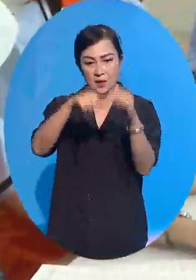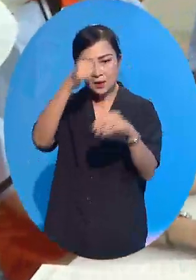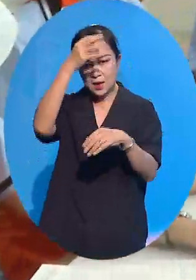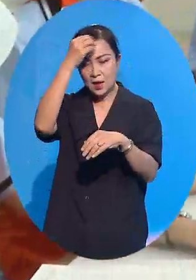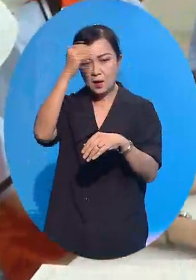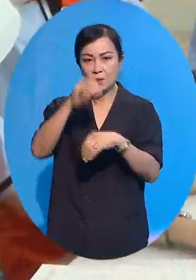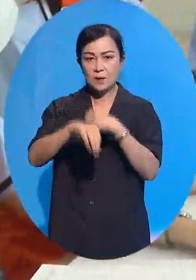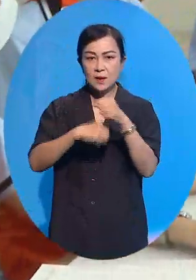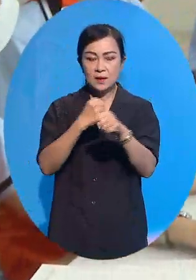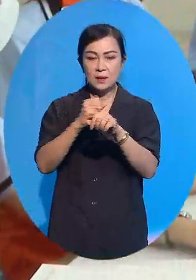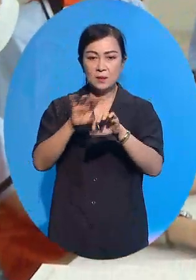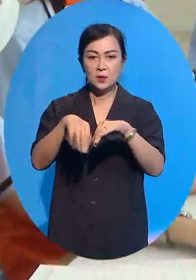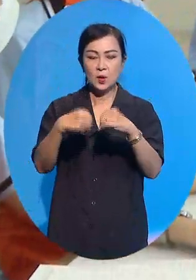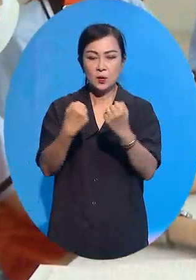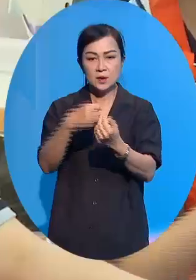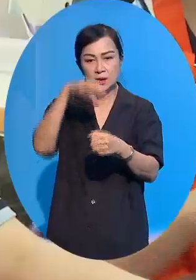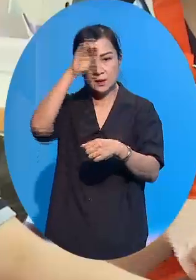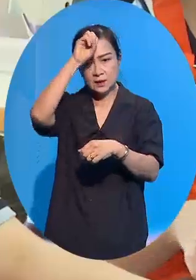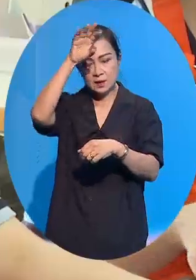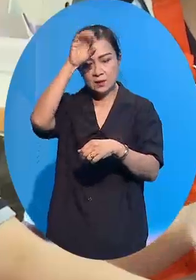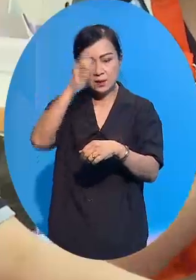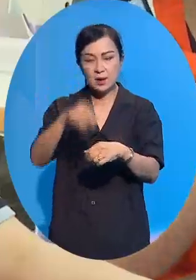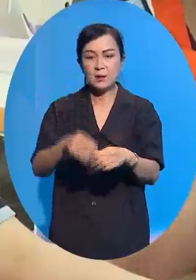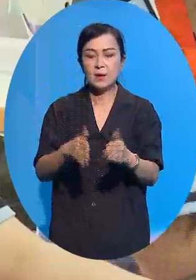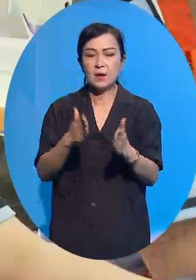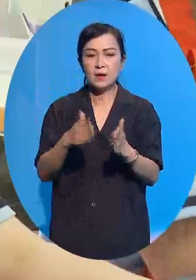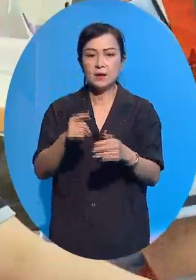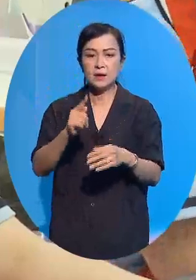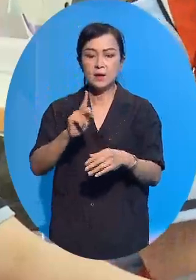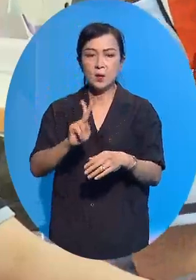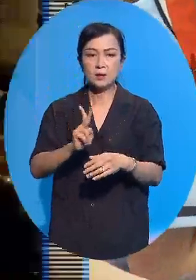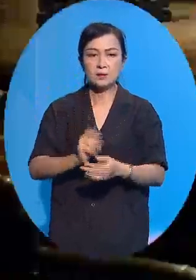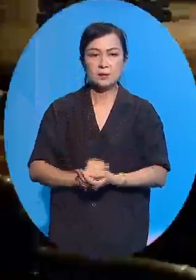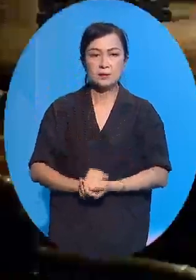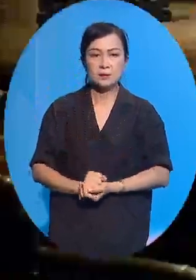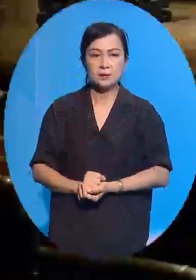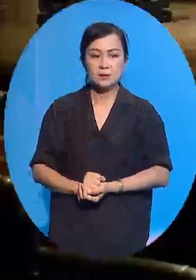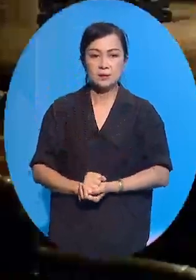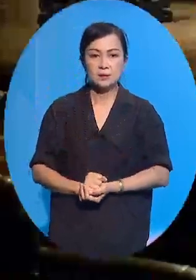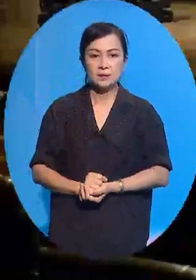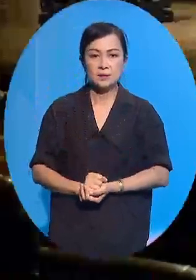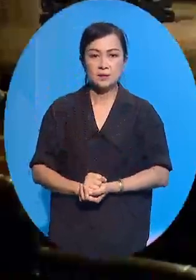Đây cũng là năm trường tổ chức tuyển sinh đào tạo tại phân hiệu Khánh Hòa.